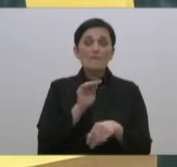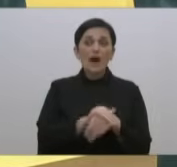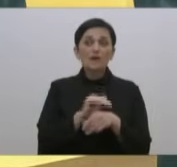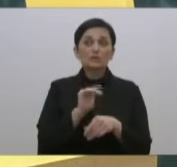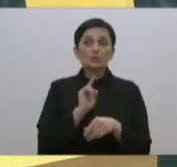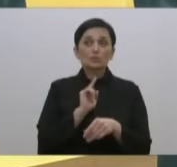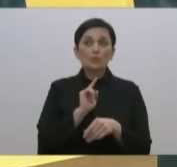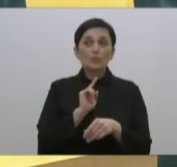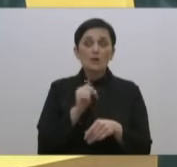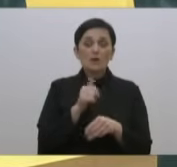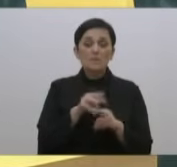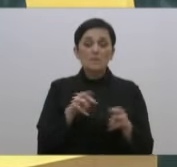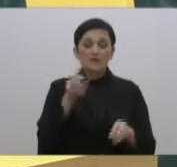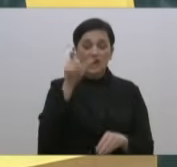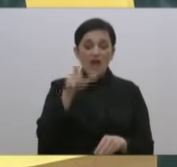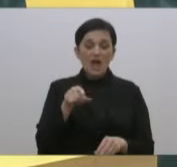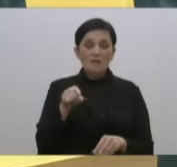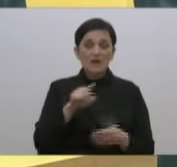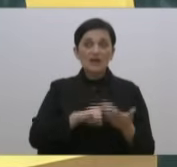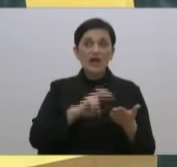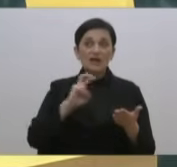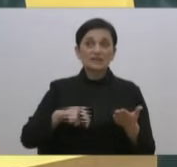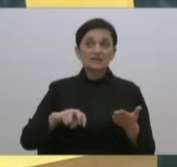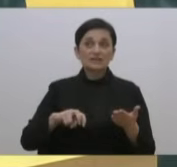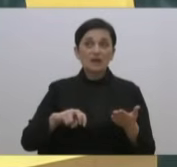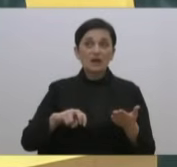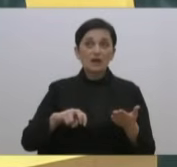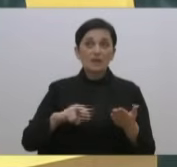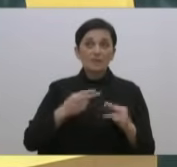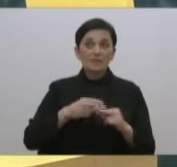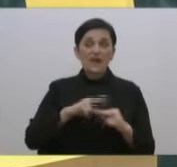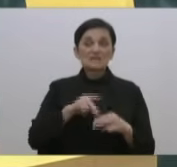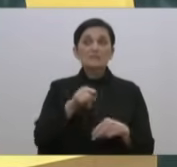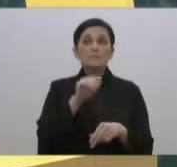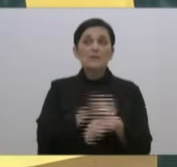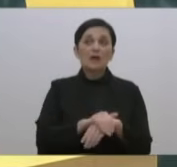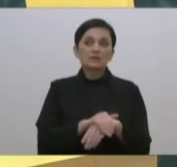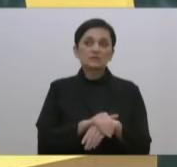რომ პრემიერ-მინისტრი მაშინდელი გადადგა, ეს ფაქტი